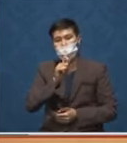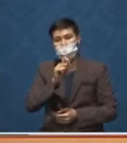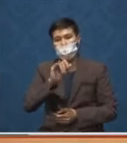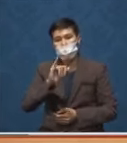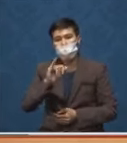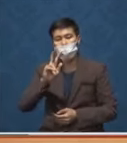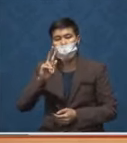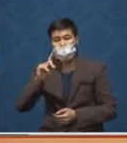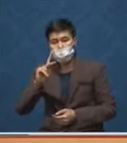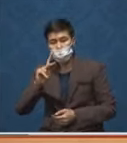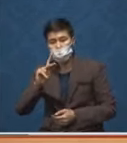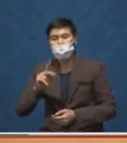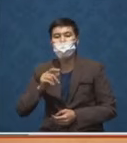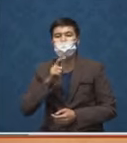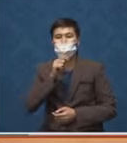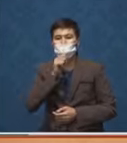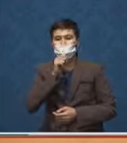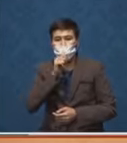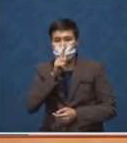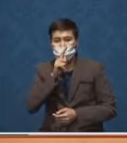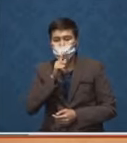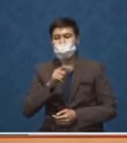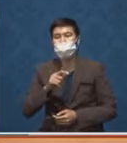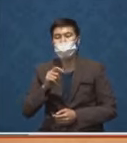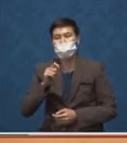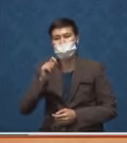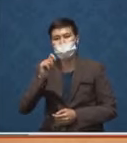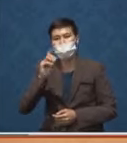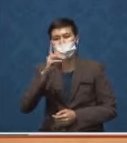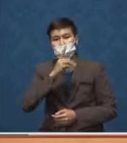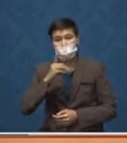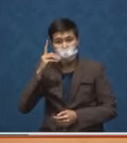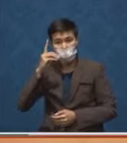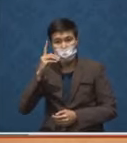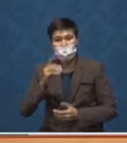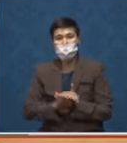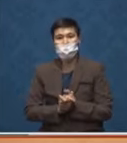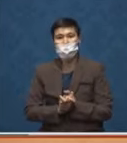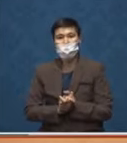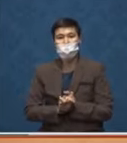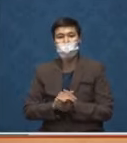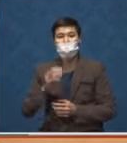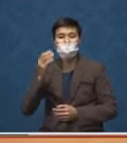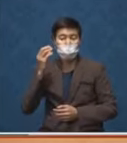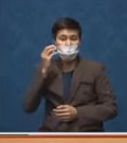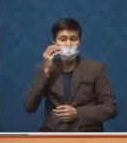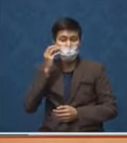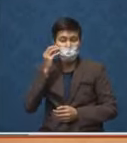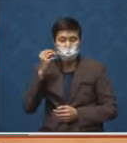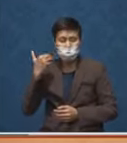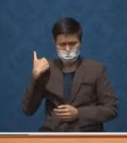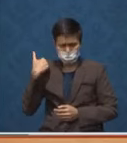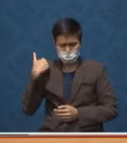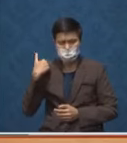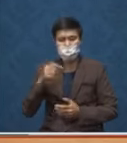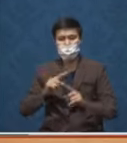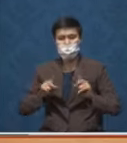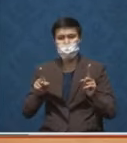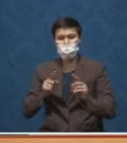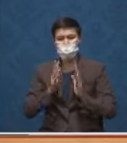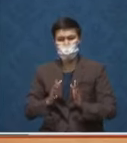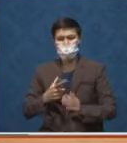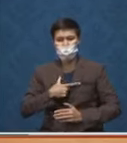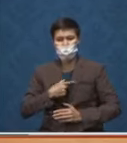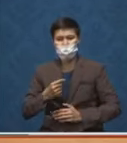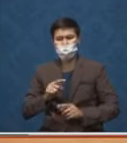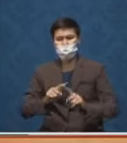ของรัฐเองก็ทำอยู่นะฮะของ TOT ก็มีโทรศัพท์มือถือของกสทก็มีโทรศัพท์มือถือแต่อาจจะไม่ได้เป็นที่นิยมมากเหมือนของเ